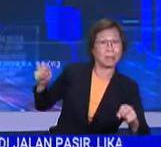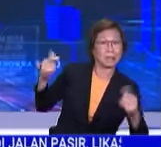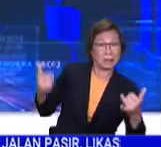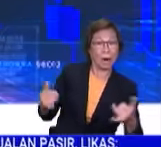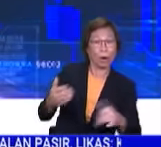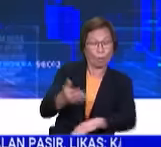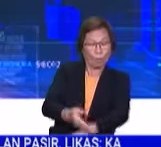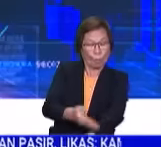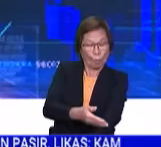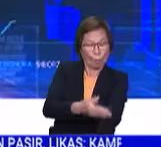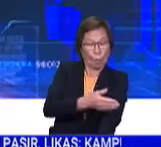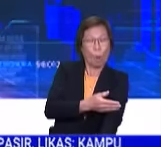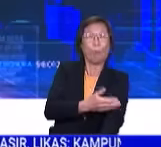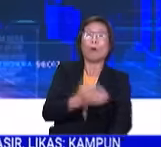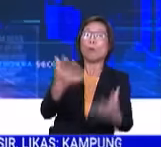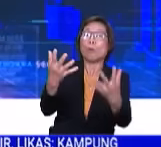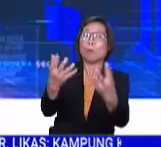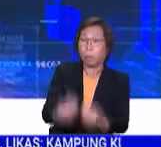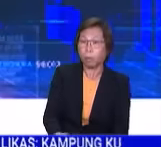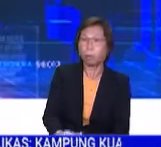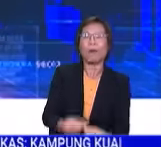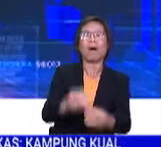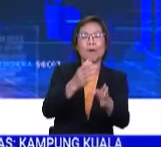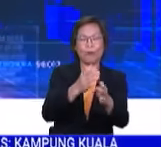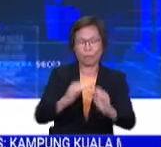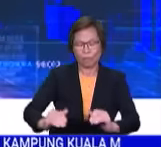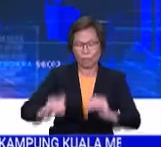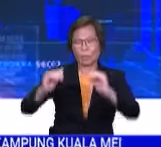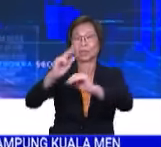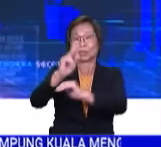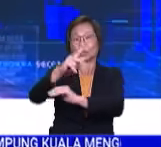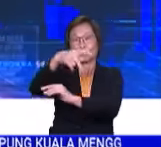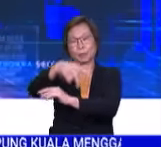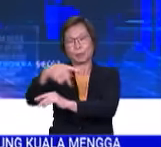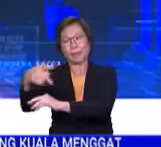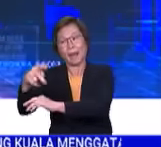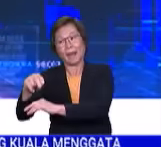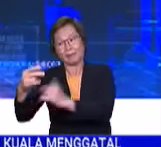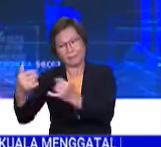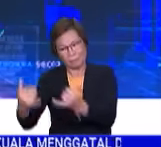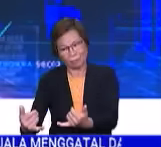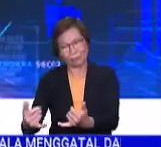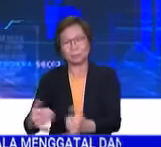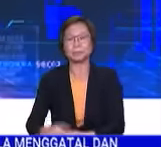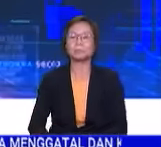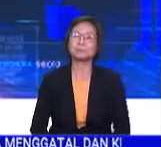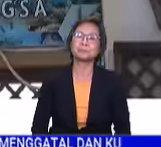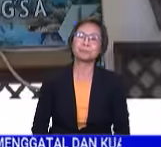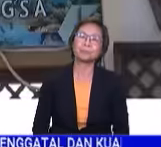semakin pulih dan berada dalam fasa kedua Pelan Pemulihan Negara PPN.